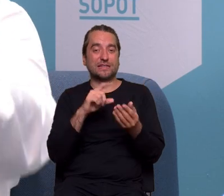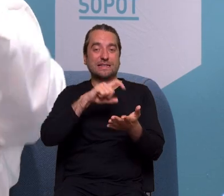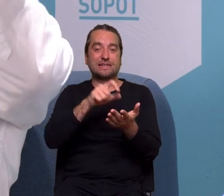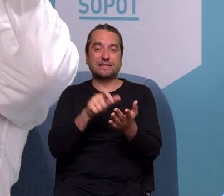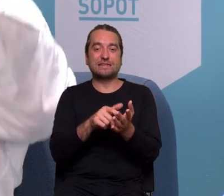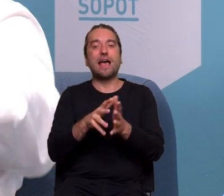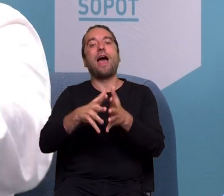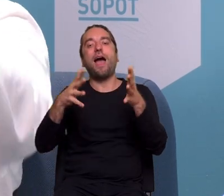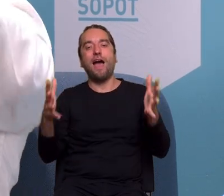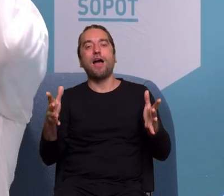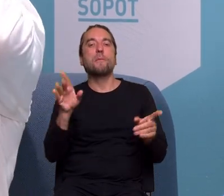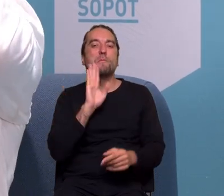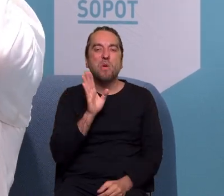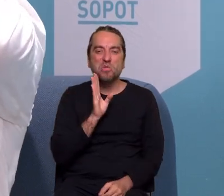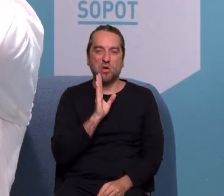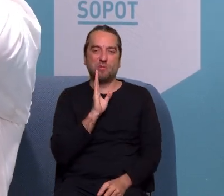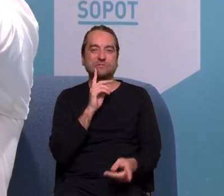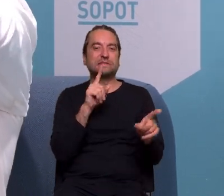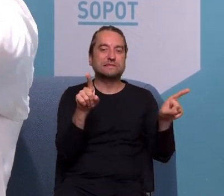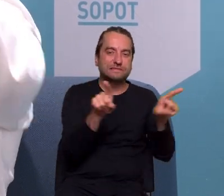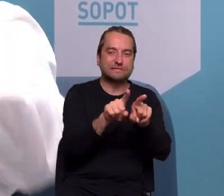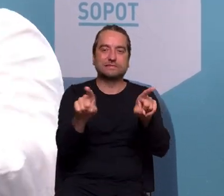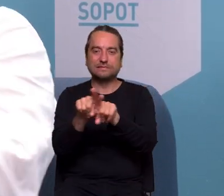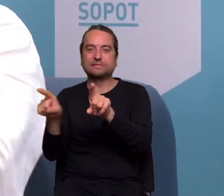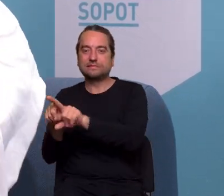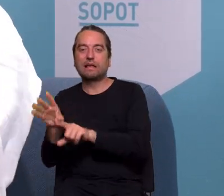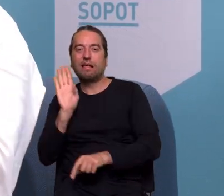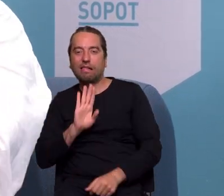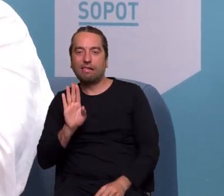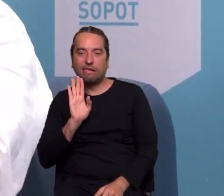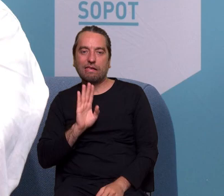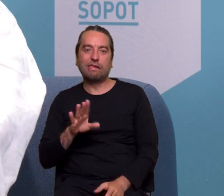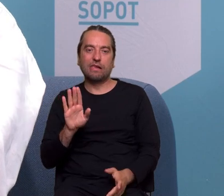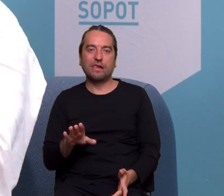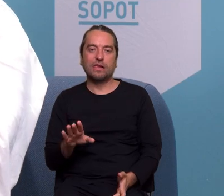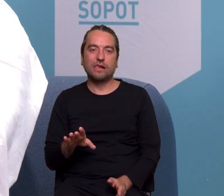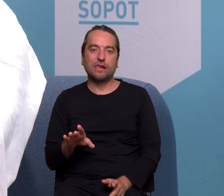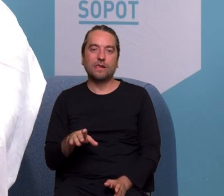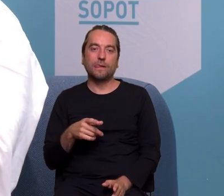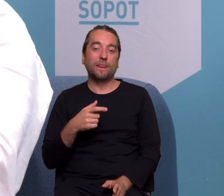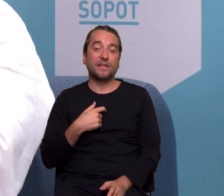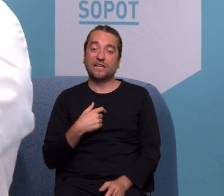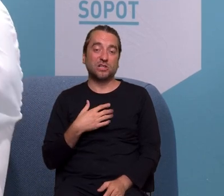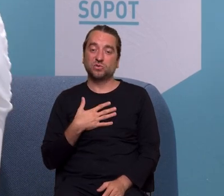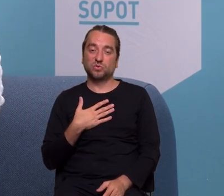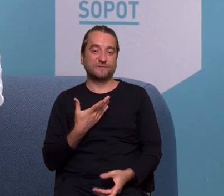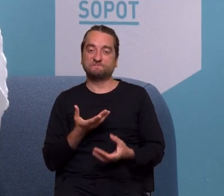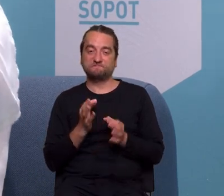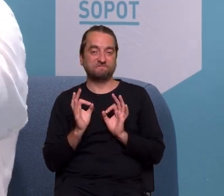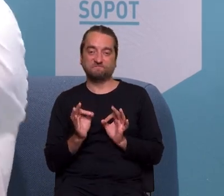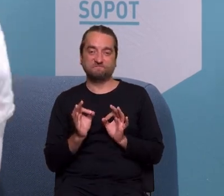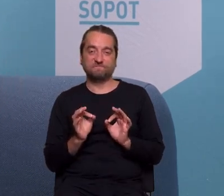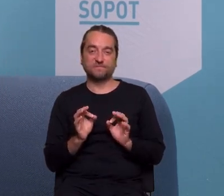same dokładnie, wszystko jest podobne do siebie, co jest oczywiście w moim przekonaniu bardzo niedobre. A my